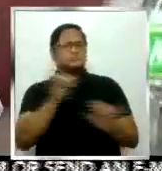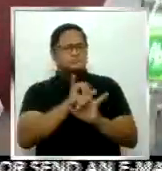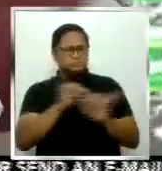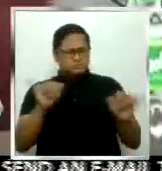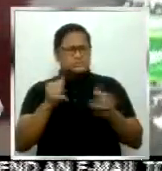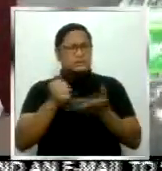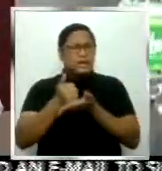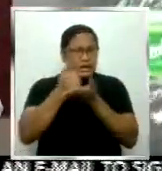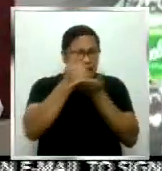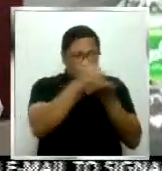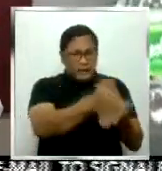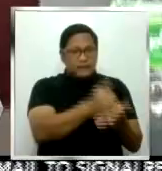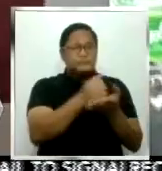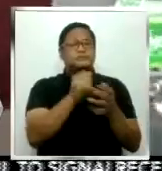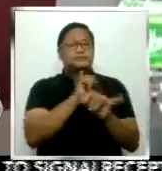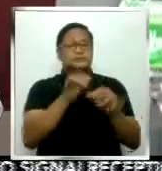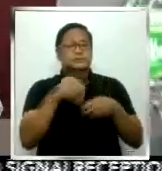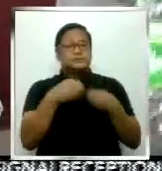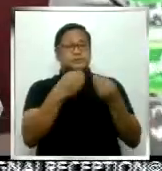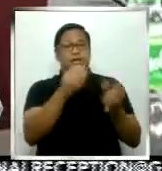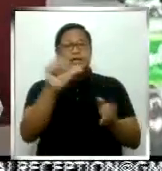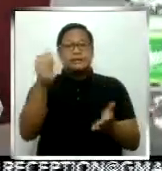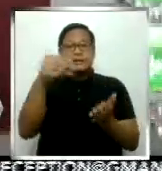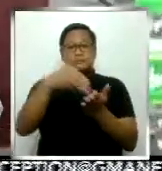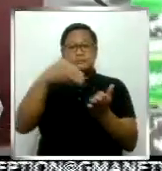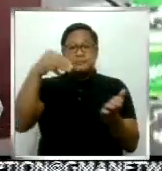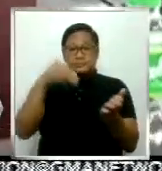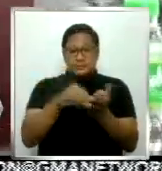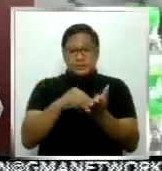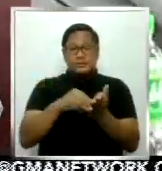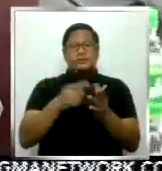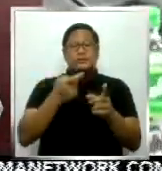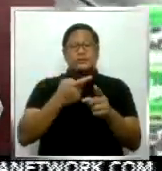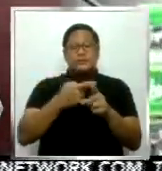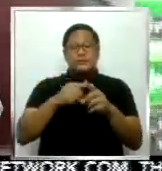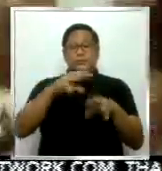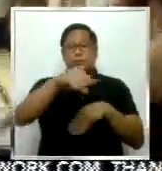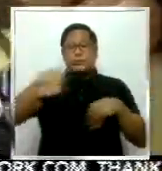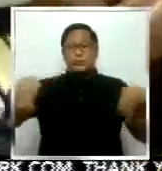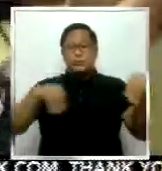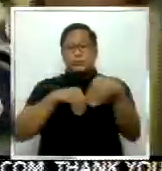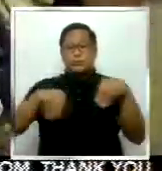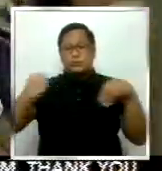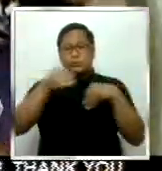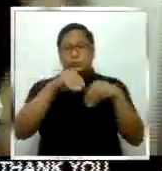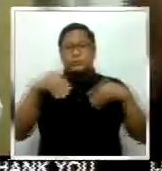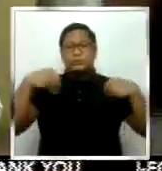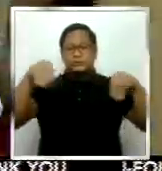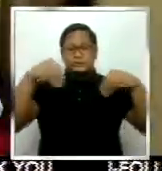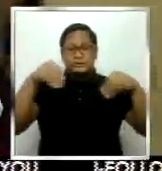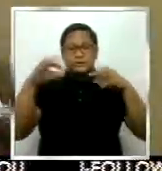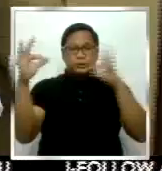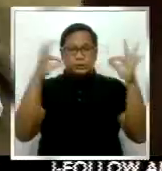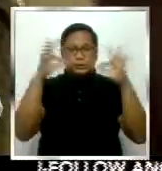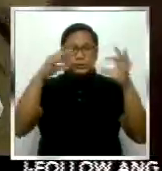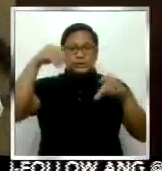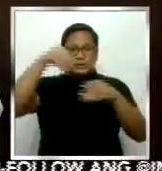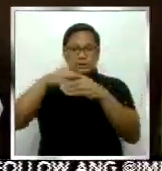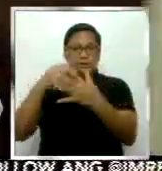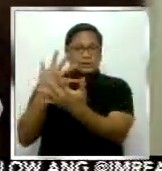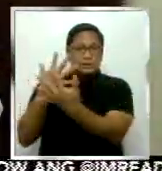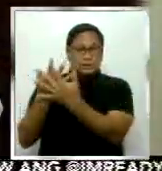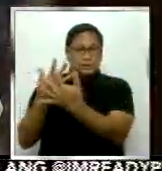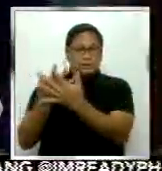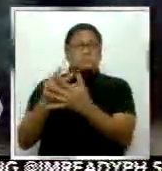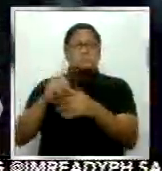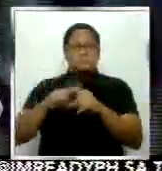binigyan niya ng 10 milyong piso mula sa kalakal ng ilegal na droga sa kulungan. Itinanggi itong lahat ni De Lima at